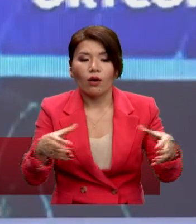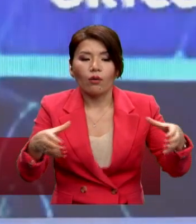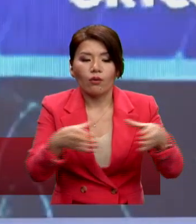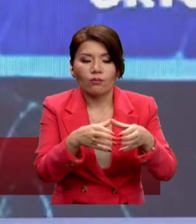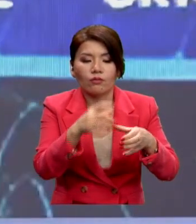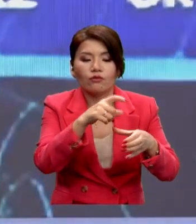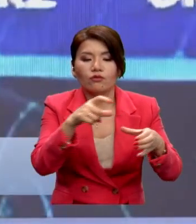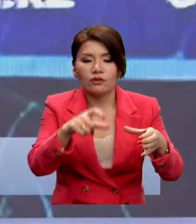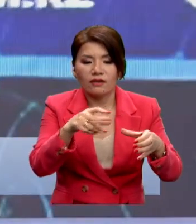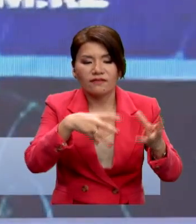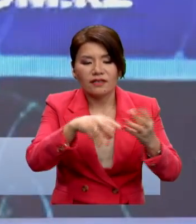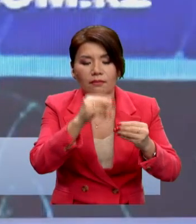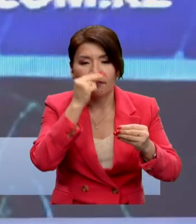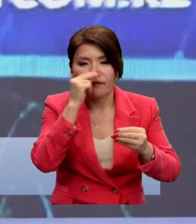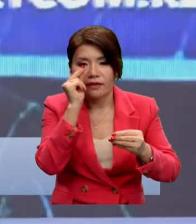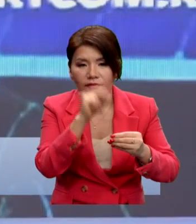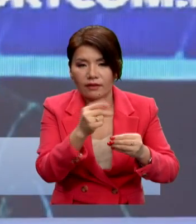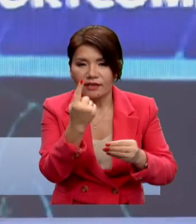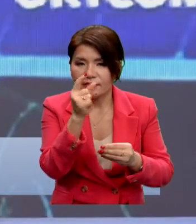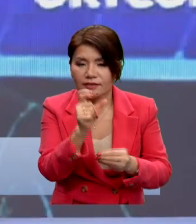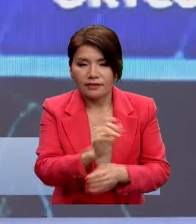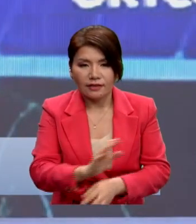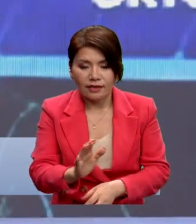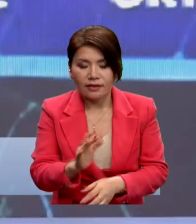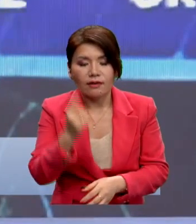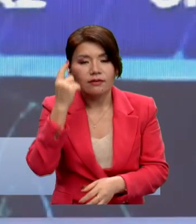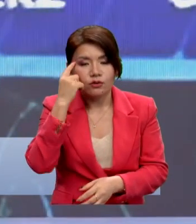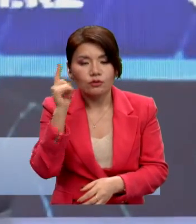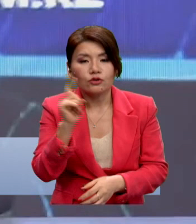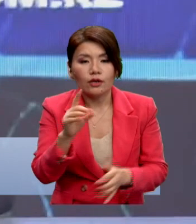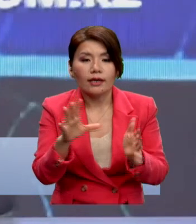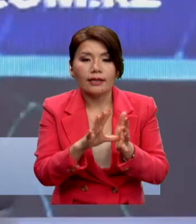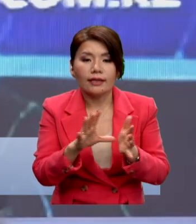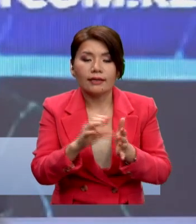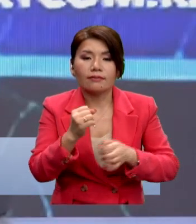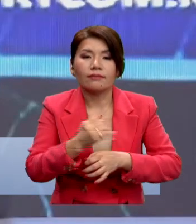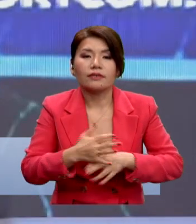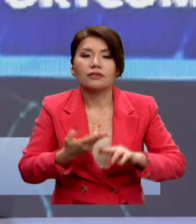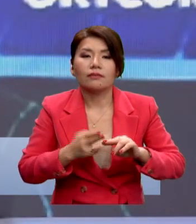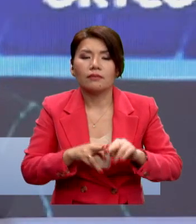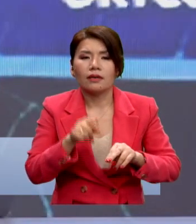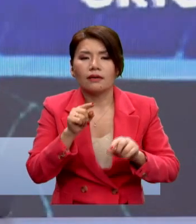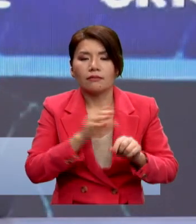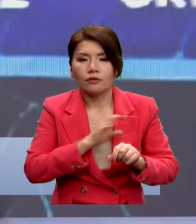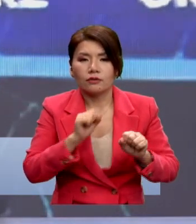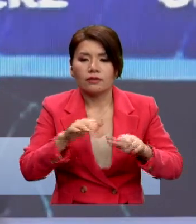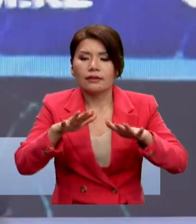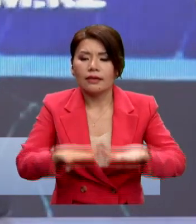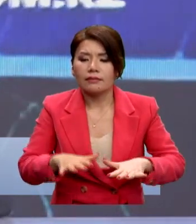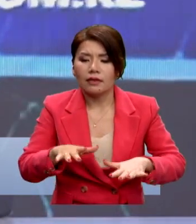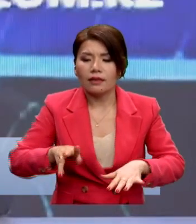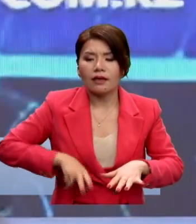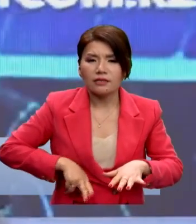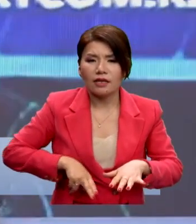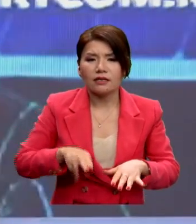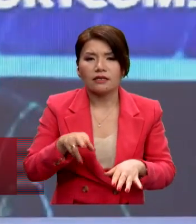ошибка. То есть здесь я бы, наверное, вот с точки зрения энергетиков не стал бы говорить, что, допустим, там на месте какой-то там начальник